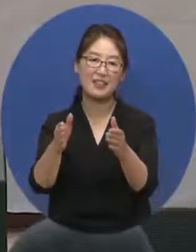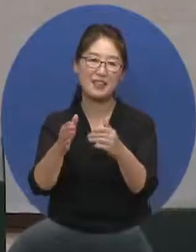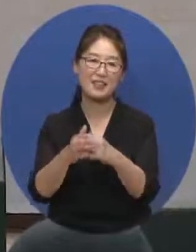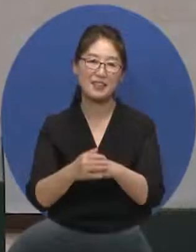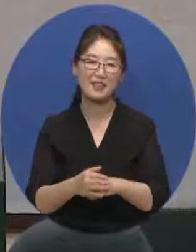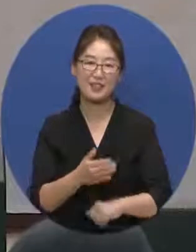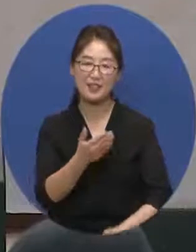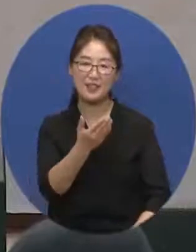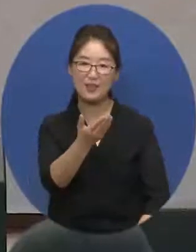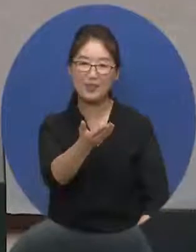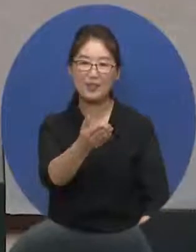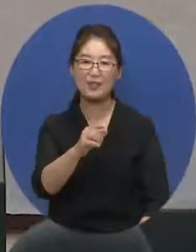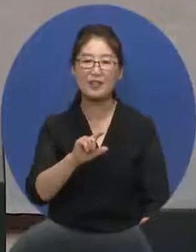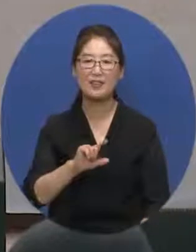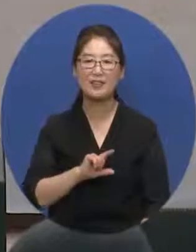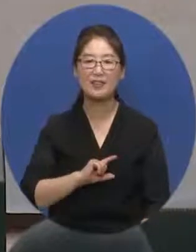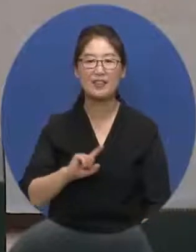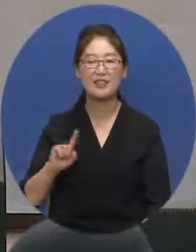너의 이름